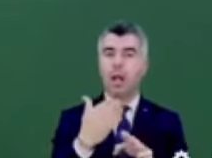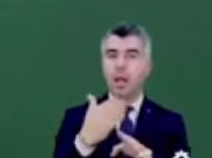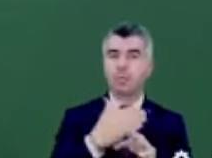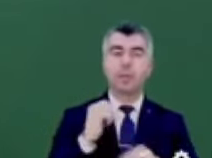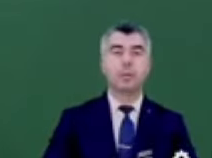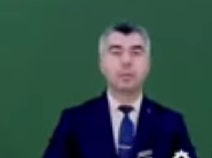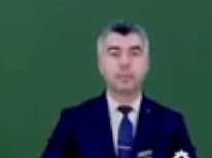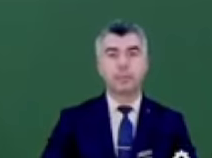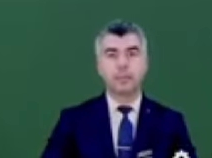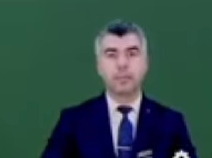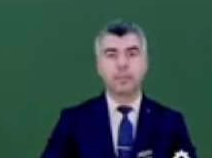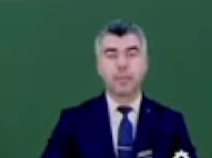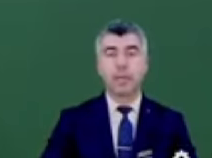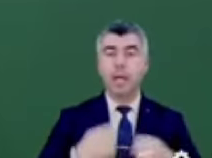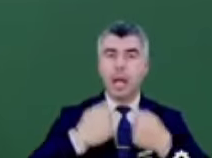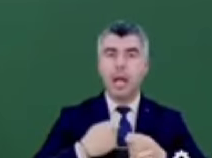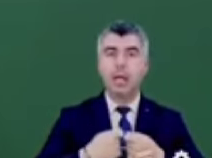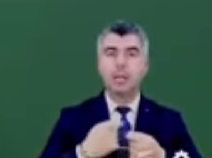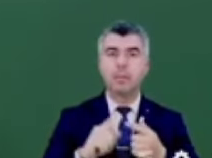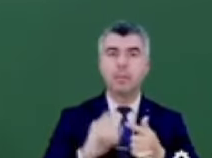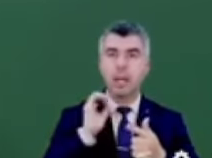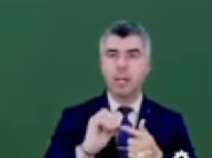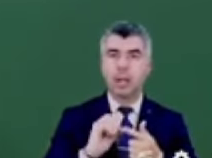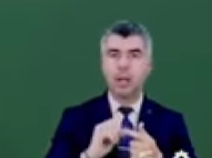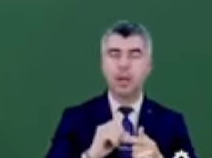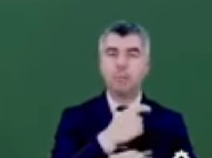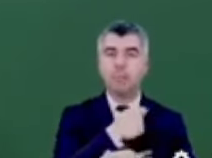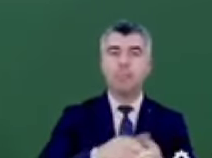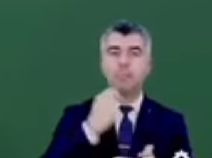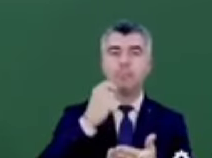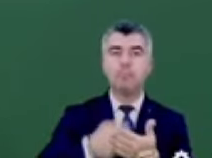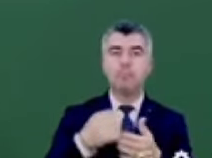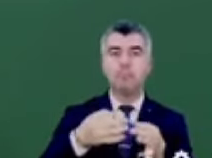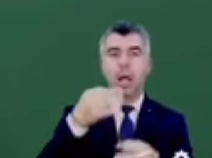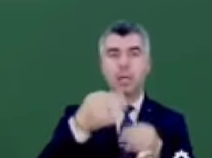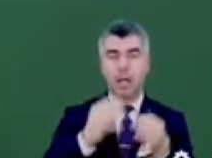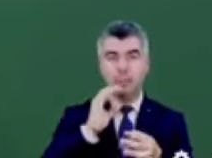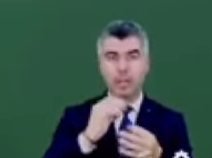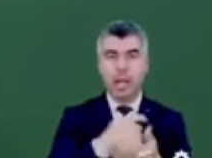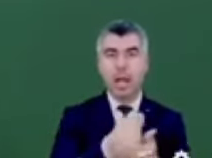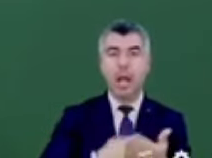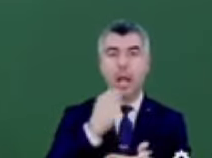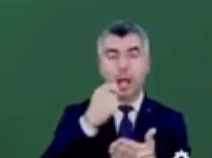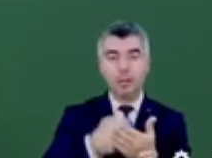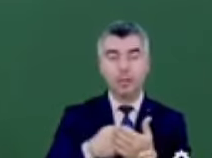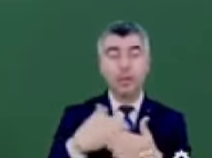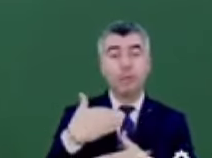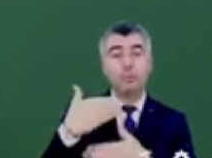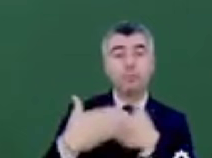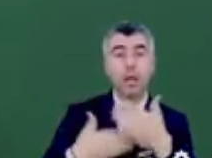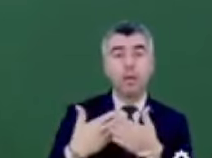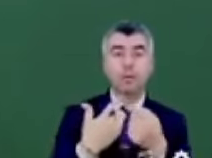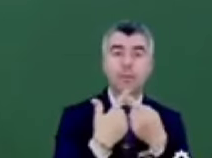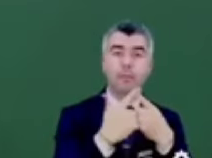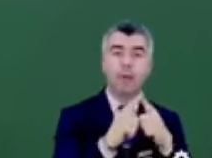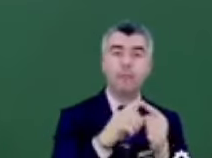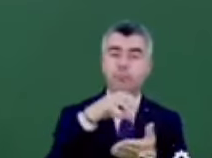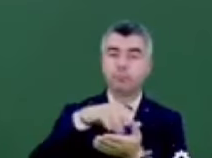قبيل رئاسه النيابه العامه المجلس الاعلى للسلطه القضائيه وبعض القطاعات الاخرى